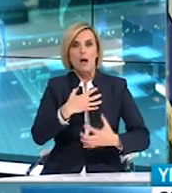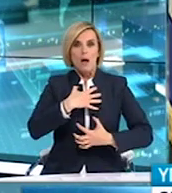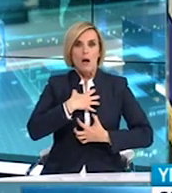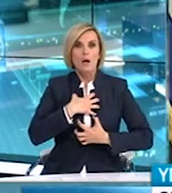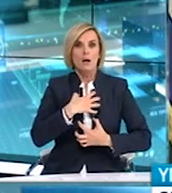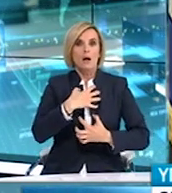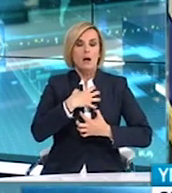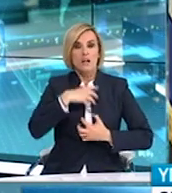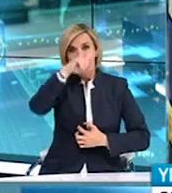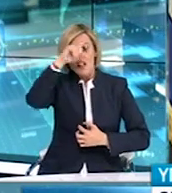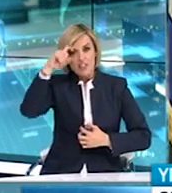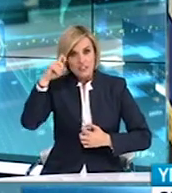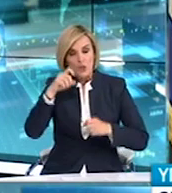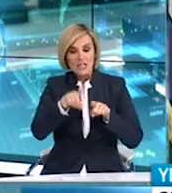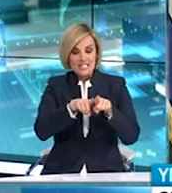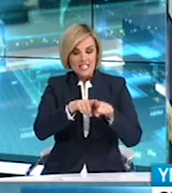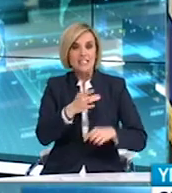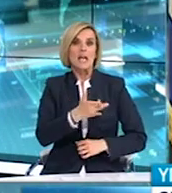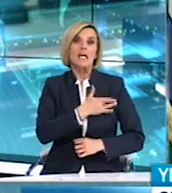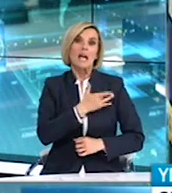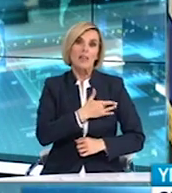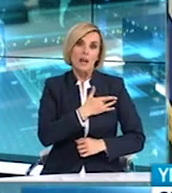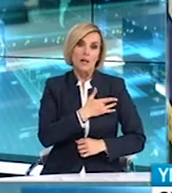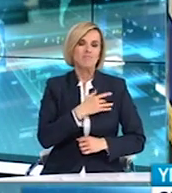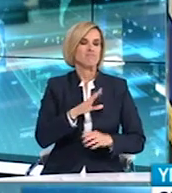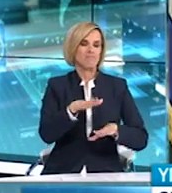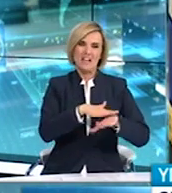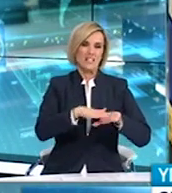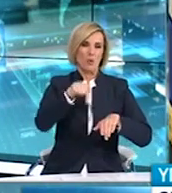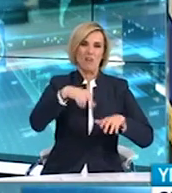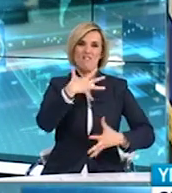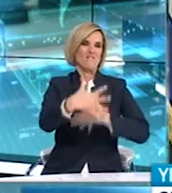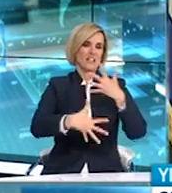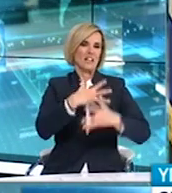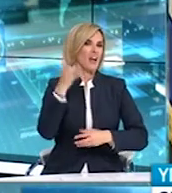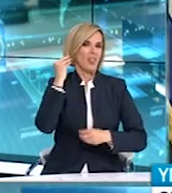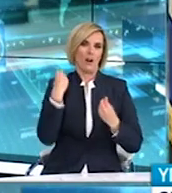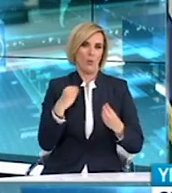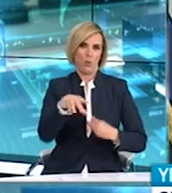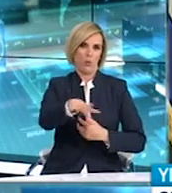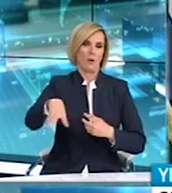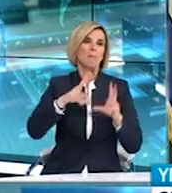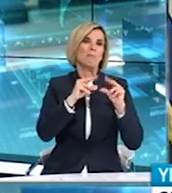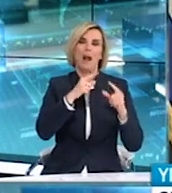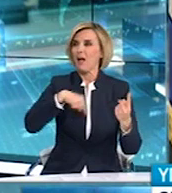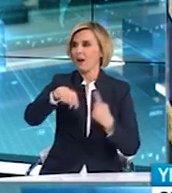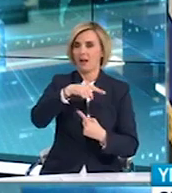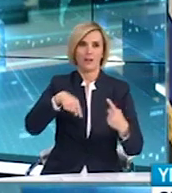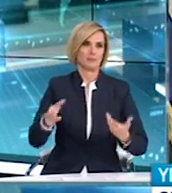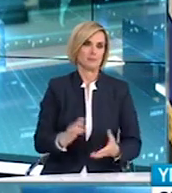για καρδιακό συμβάν τουλάχιστον 3 φορές. Φαίνεται ότι και αυτός ο ιός έχει κάποια καρδιοτοξικότητα. Δεν είναι